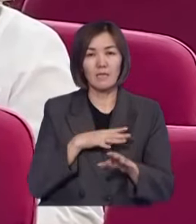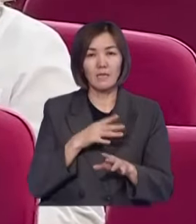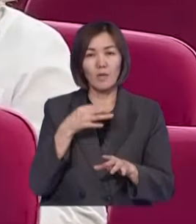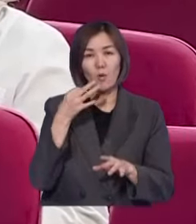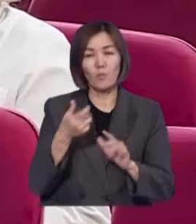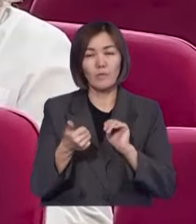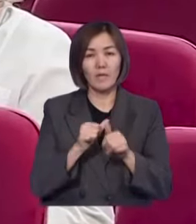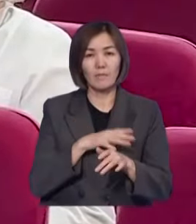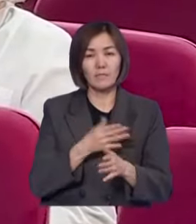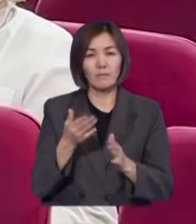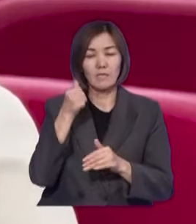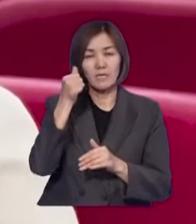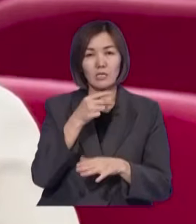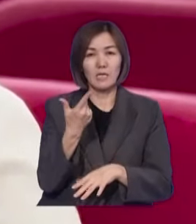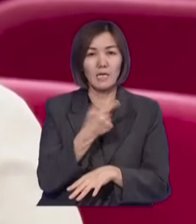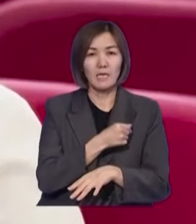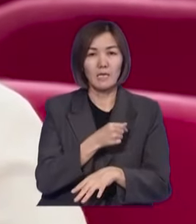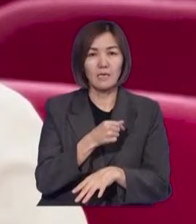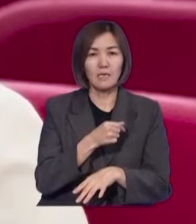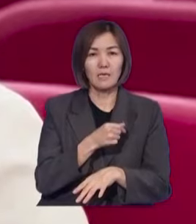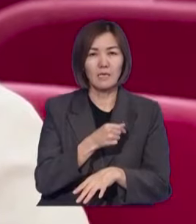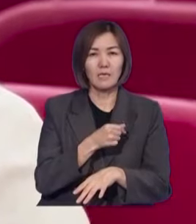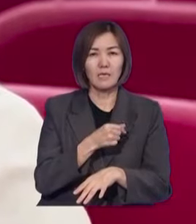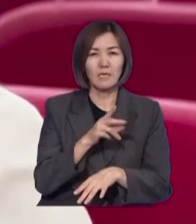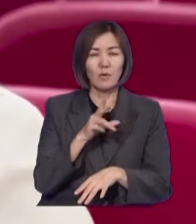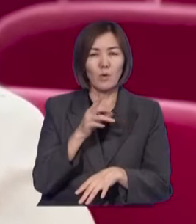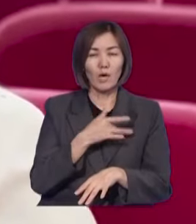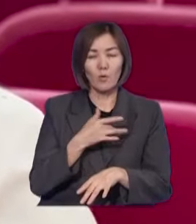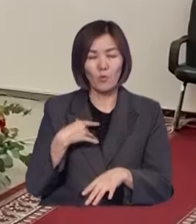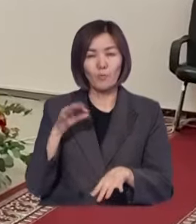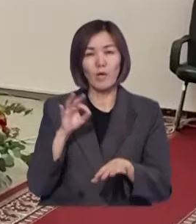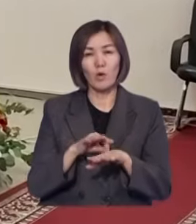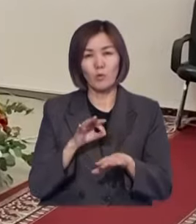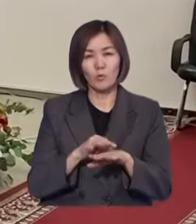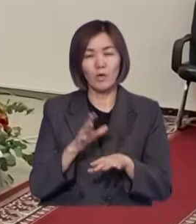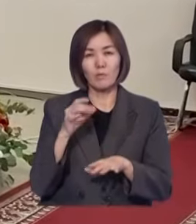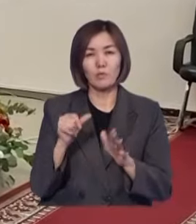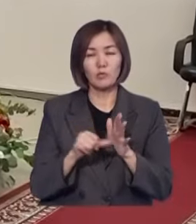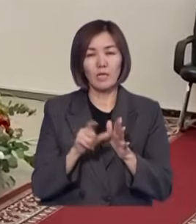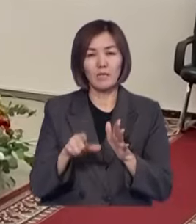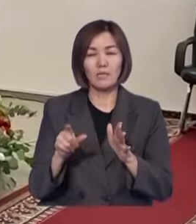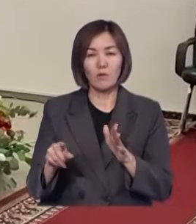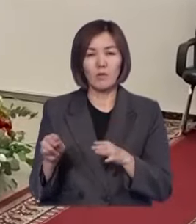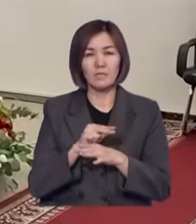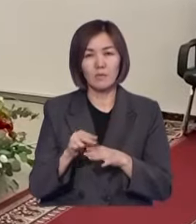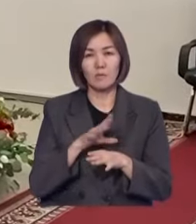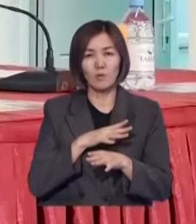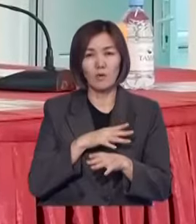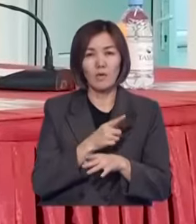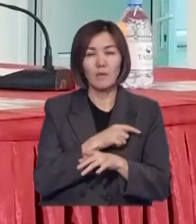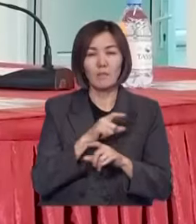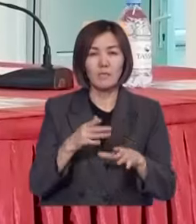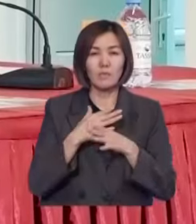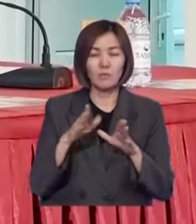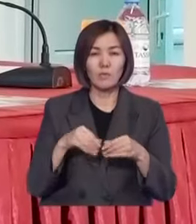Айта кетерлігі, былтыр екпе ауруына шалдыққан 506 науқас амбулаториялық ем қабылдады. Бір қатарына мобильді бригада медициналық